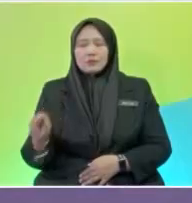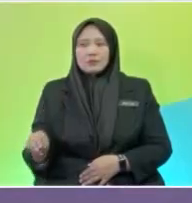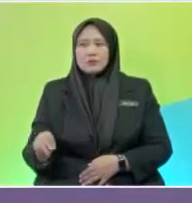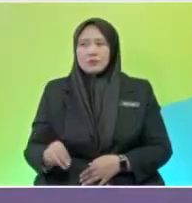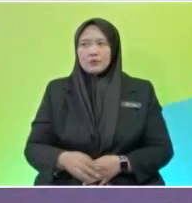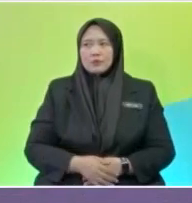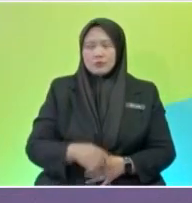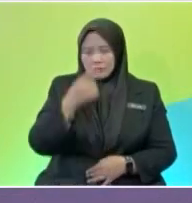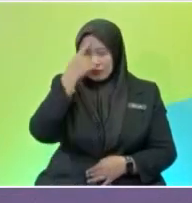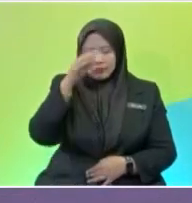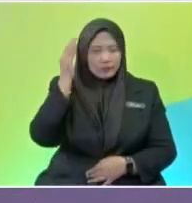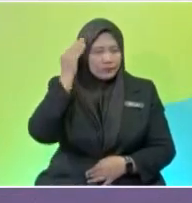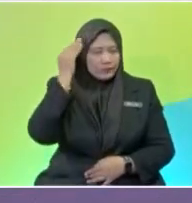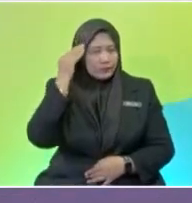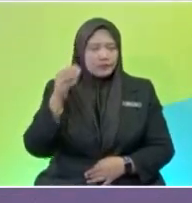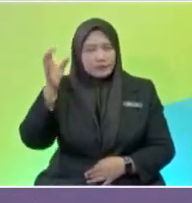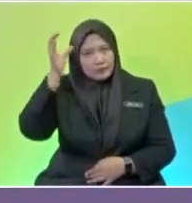konsep bahagia yang lebih baik